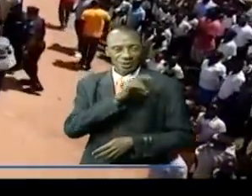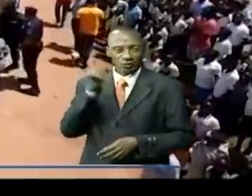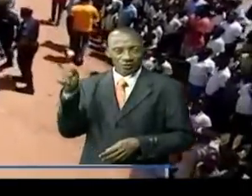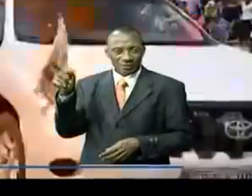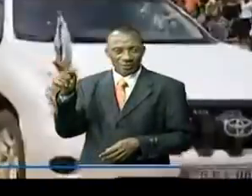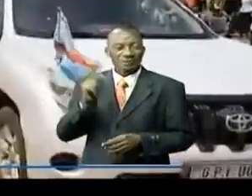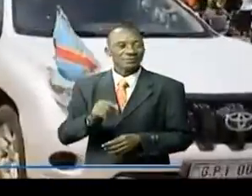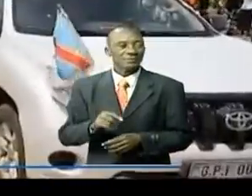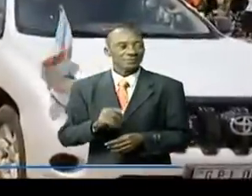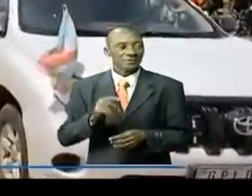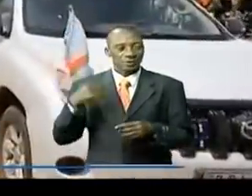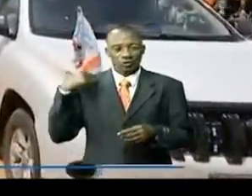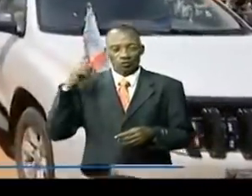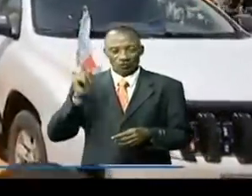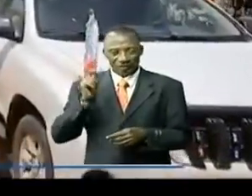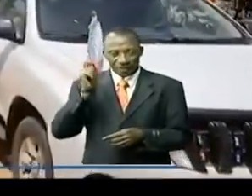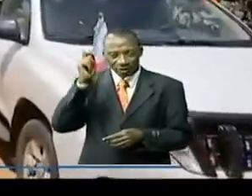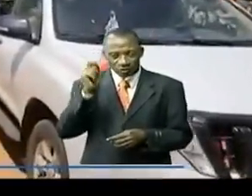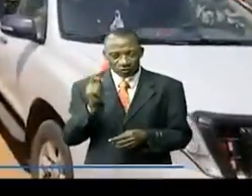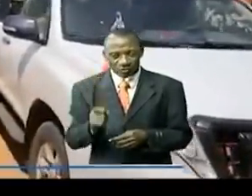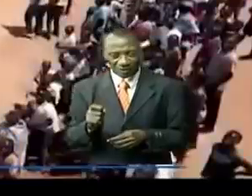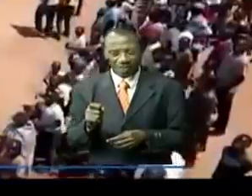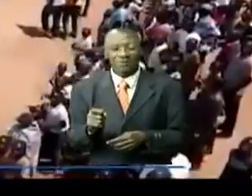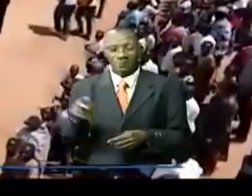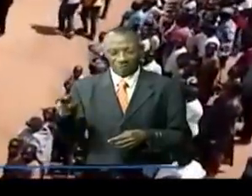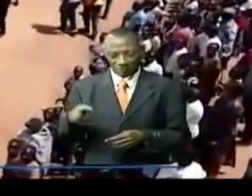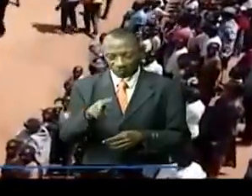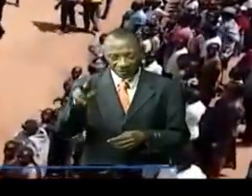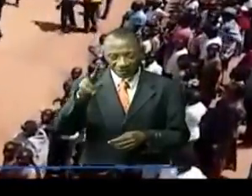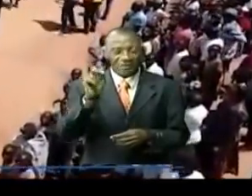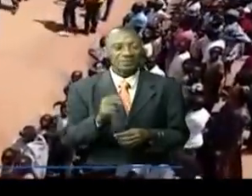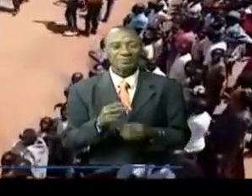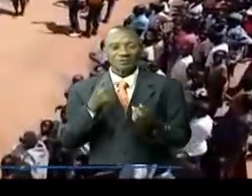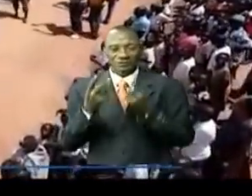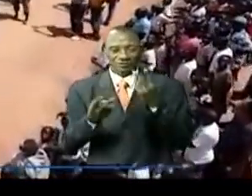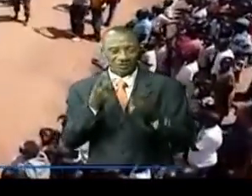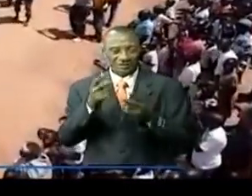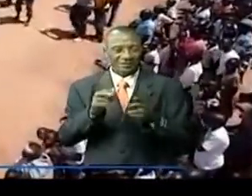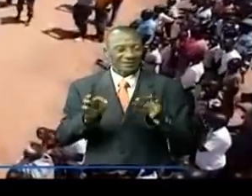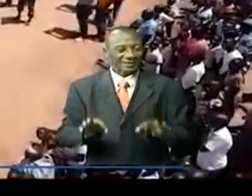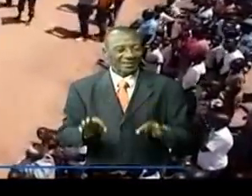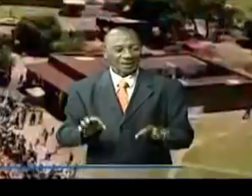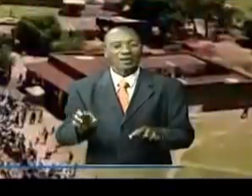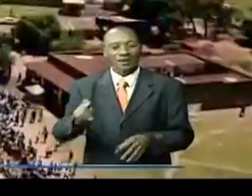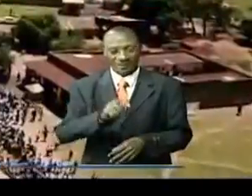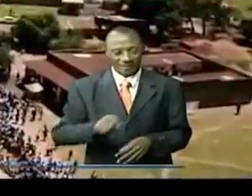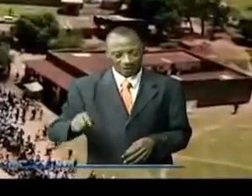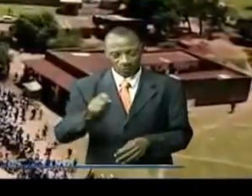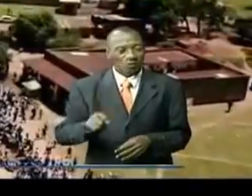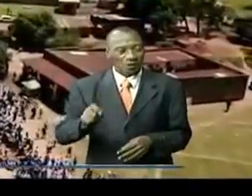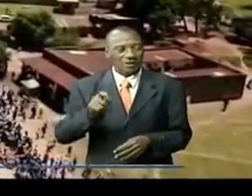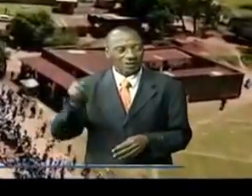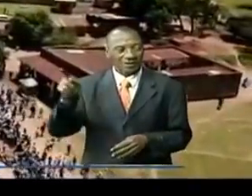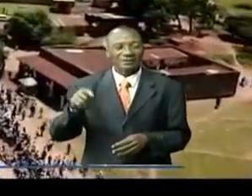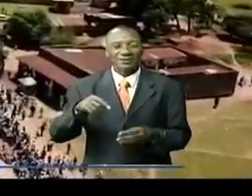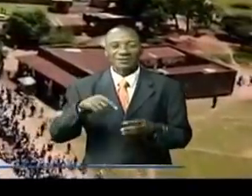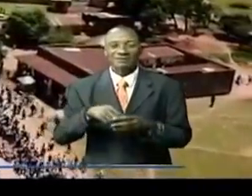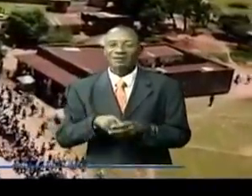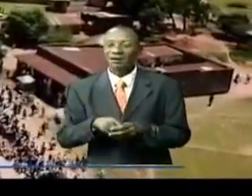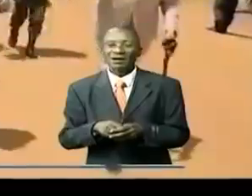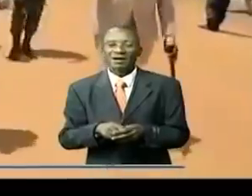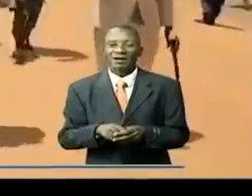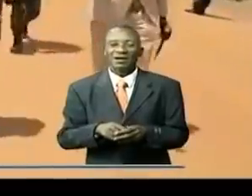mission en territoire d'Arou sans fouler le sol d'Ngobokolo. Question de rassurer la population de la chefferie de Kakoua du renforcement